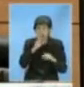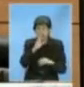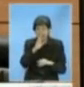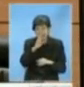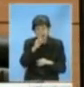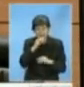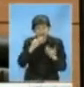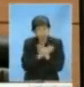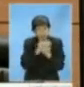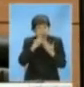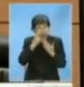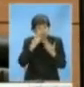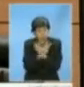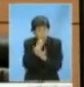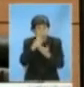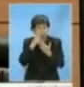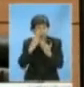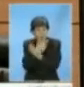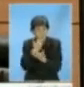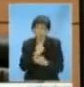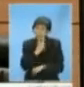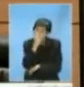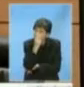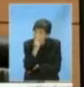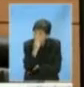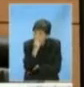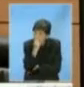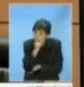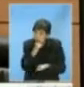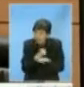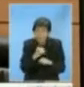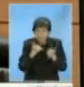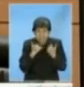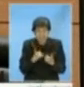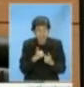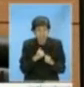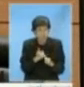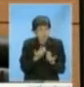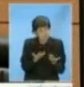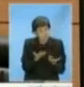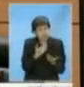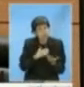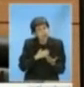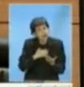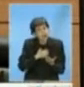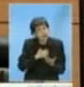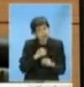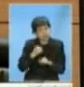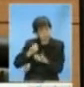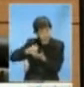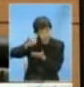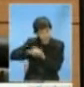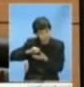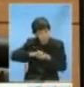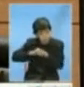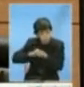ท่านแล้วผมเองก็ได้ติดตามการทำงานแล้วก็มาล่าสุดท่านก็พยายามที่จะไปเซ็นสัญญากับ